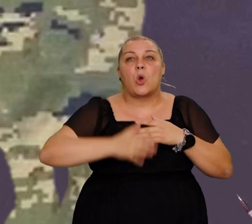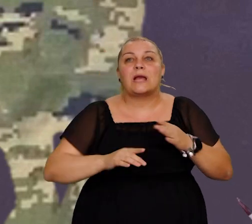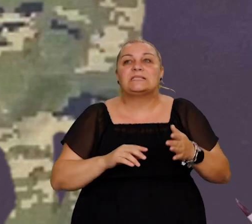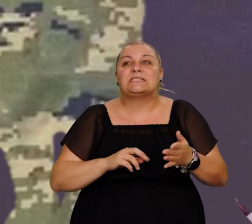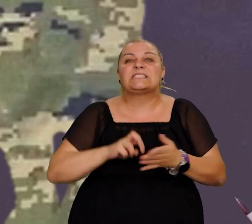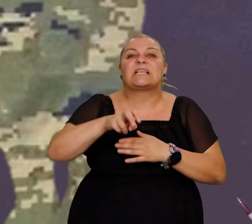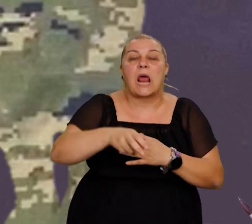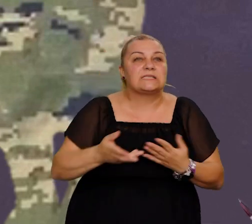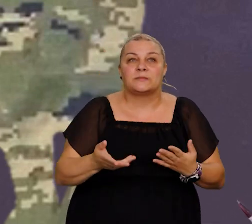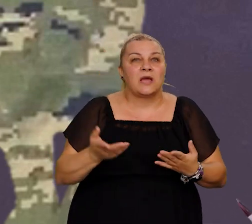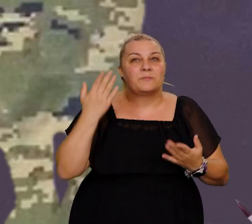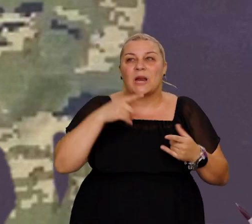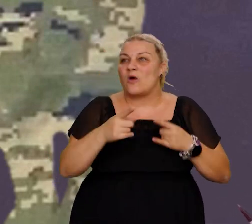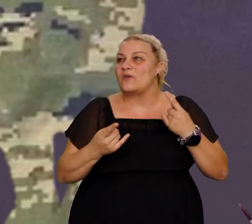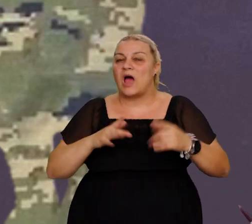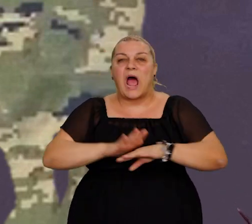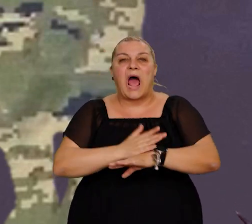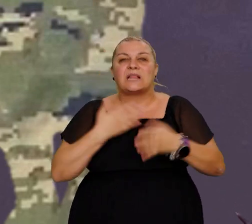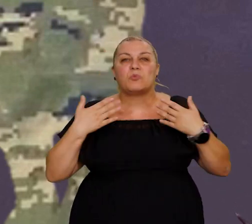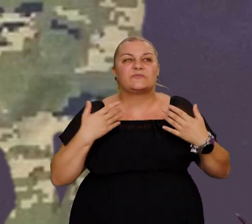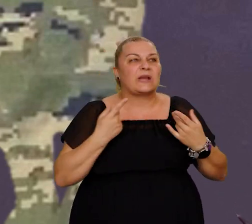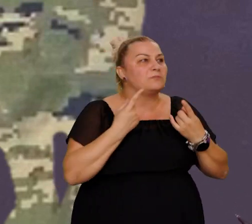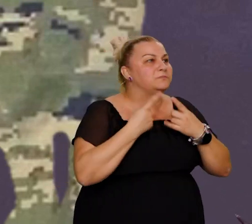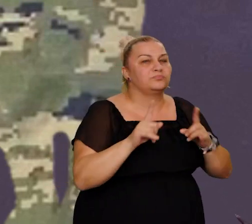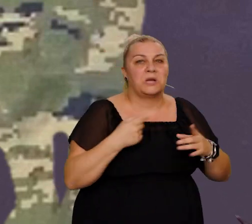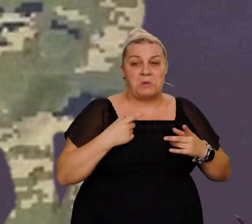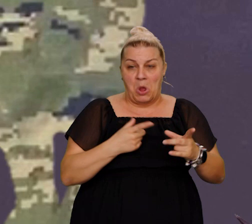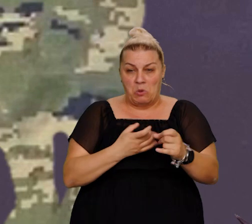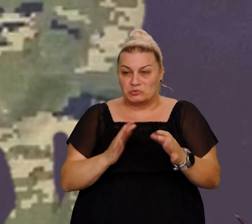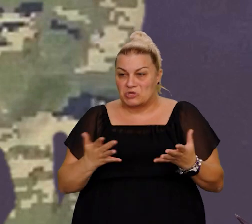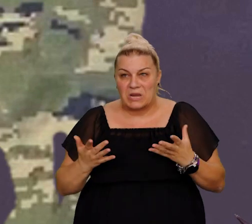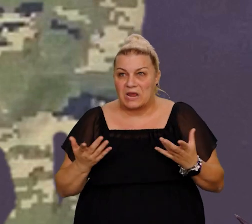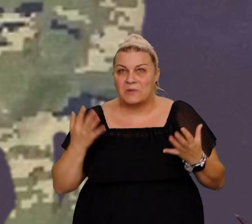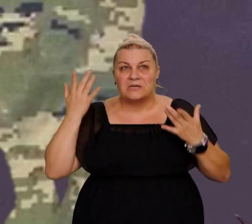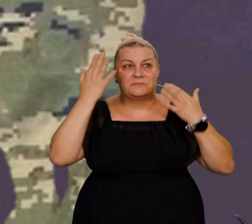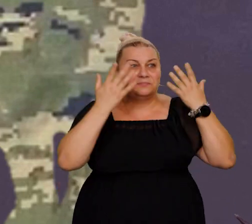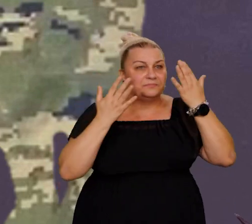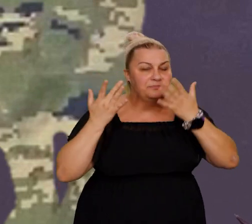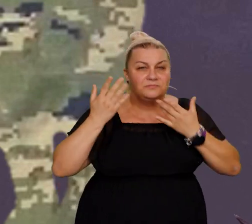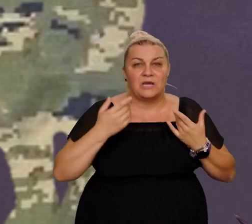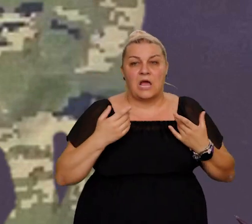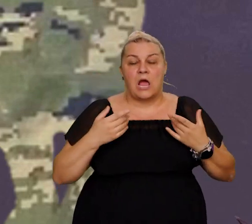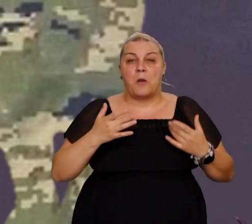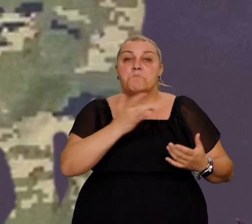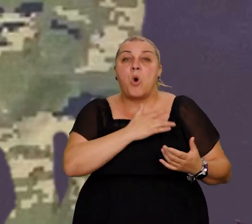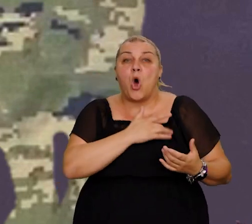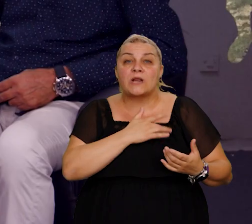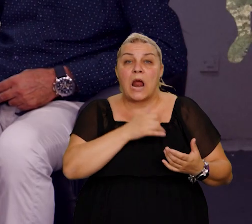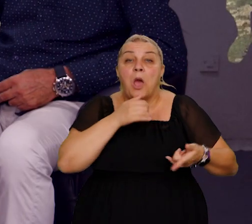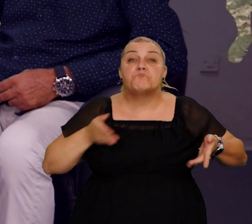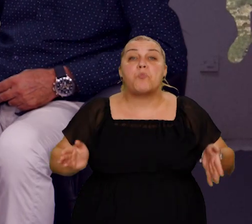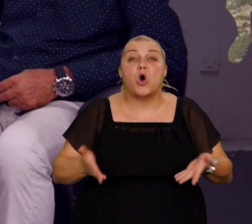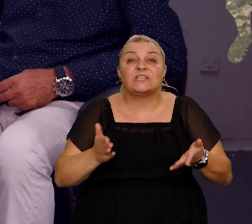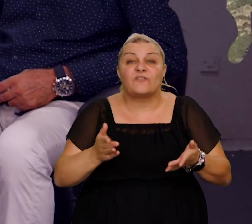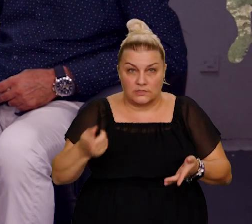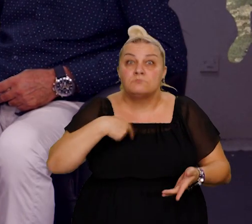bilo dosta sumorna atmosfera, nismo bili naoružani. Što se tiče morala i što se tiče motivacije ljudi, to